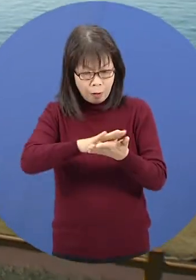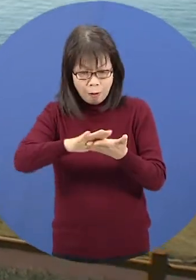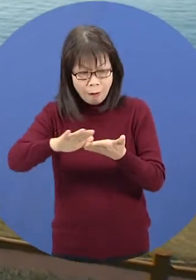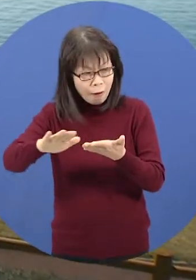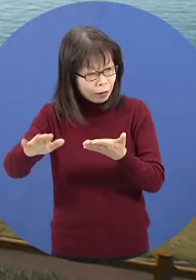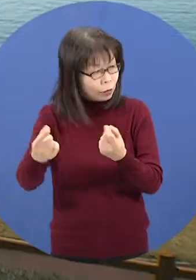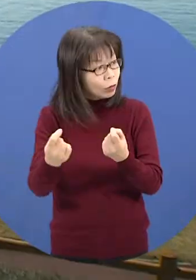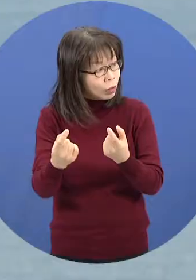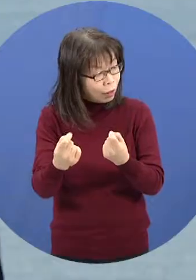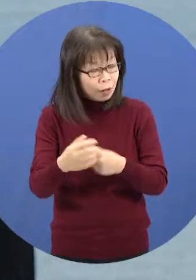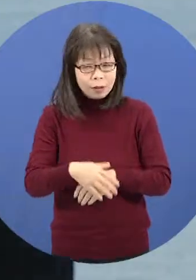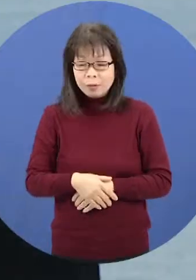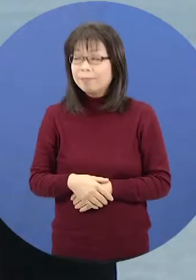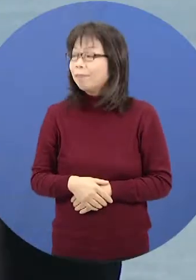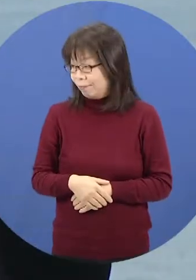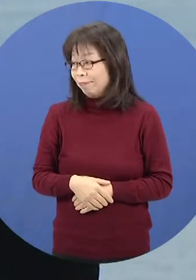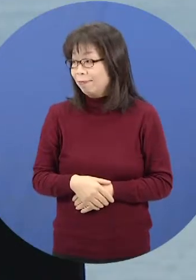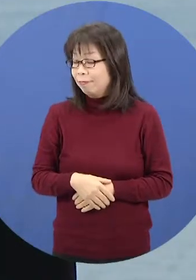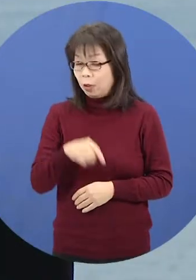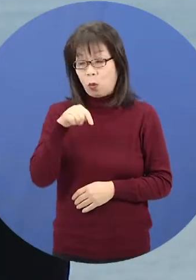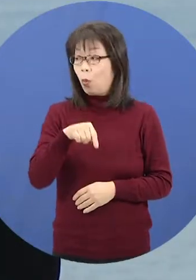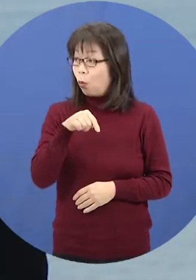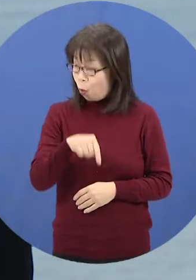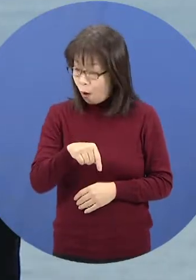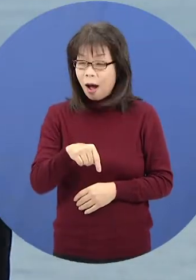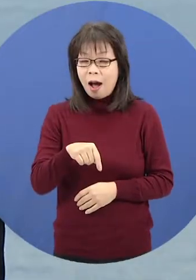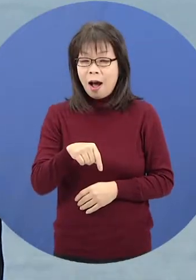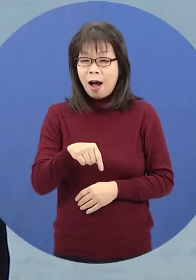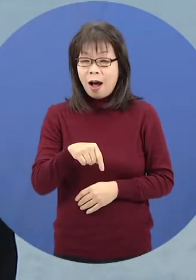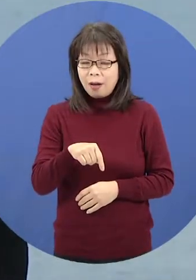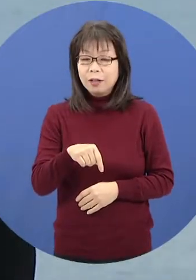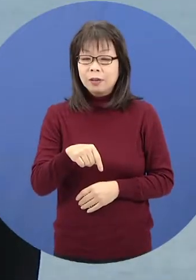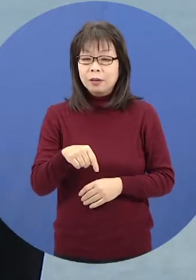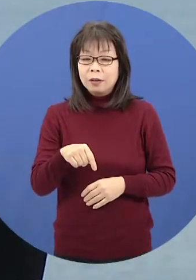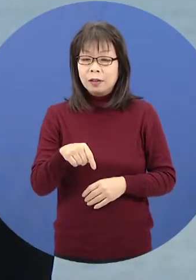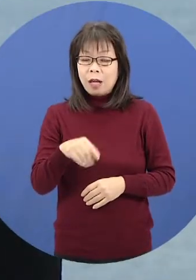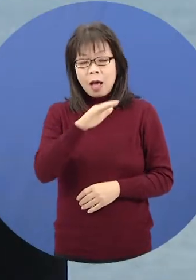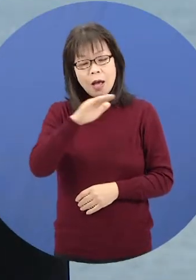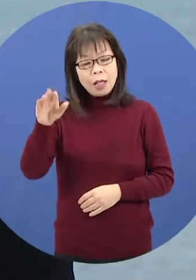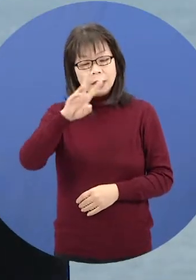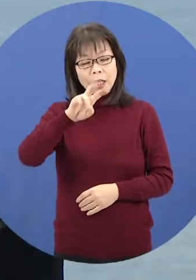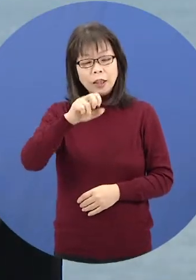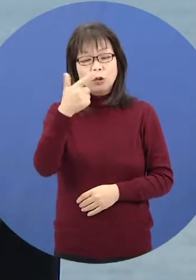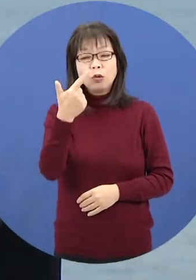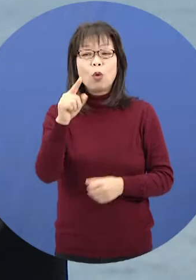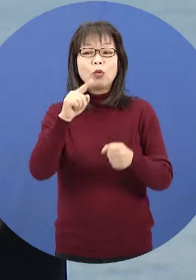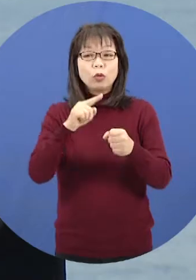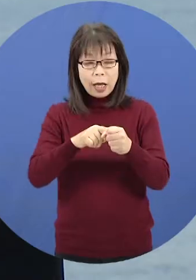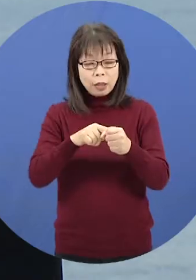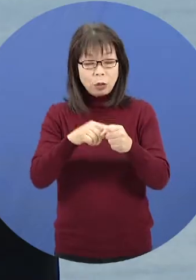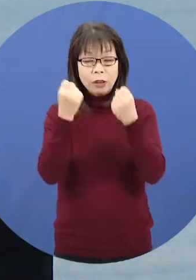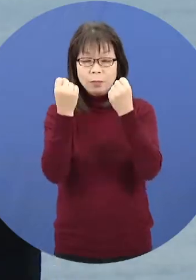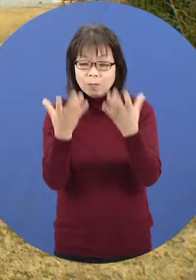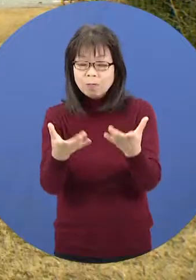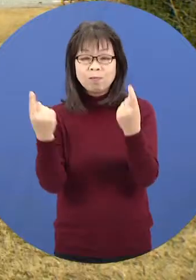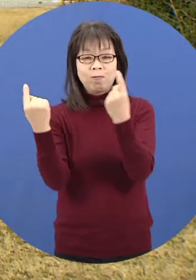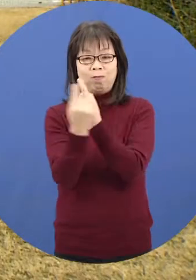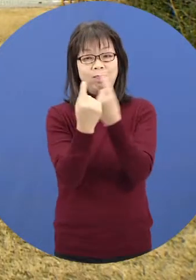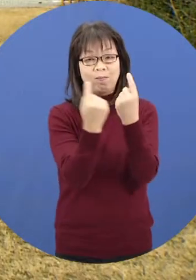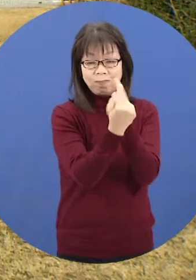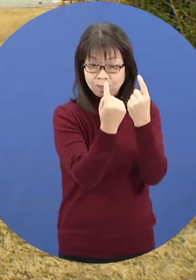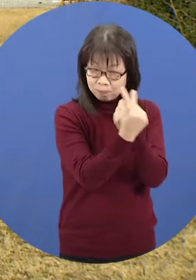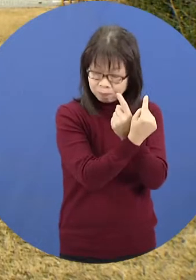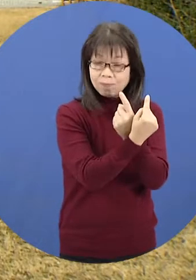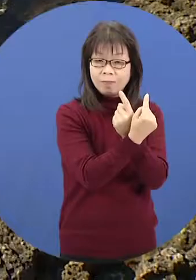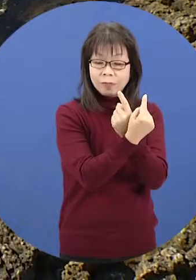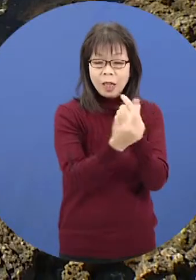望できますね。 そうでしょう、諸岡さん。この神崎花公園は平成26年にリニューアルして、芝生広場